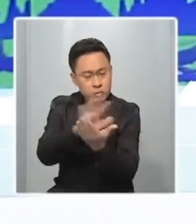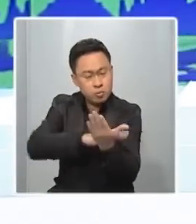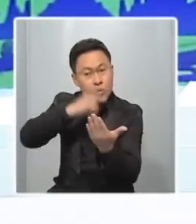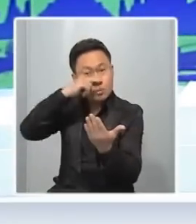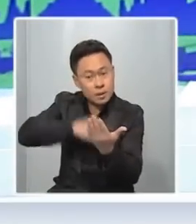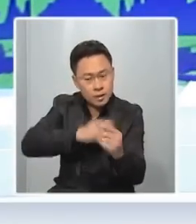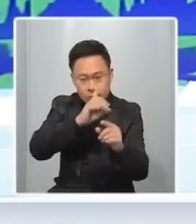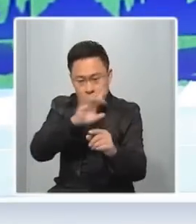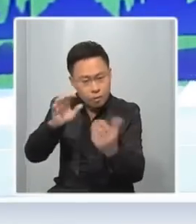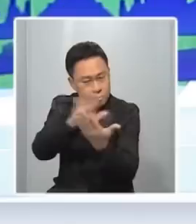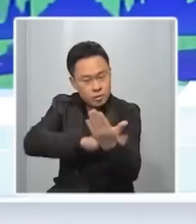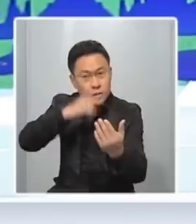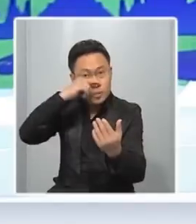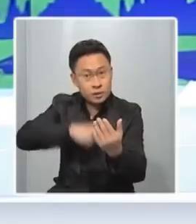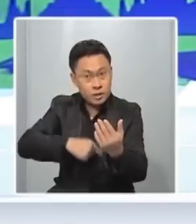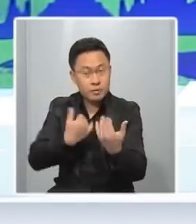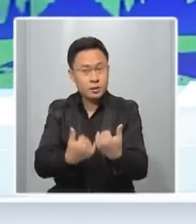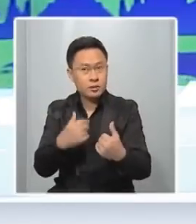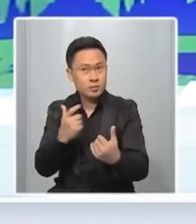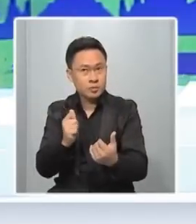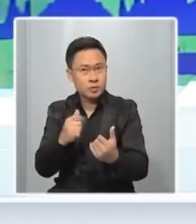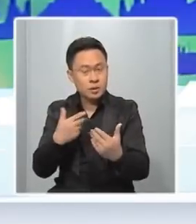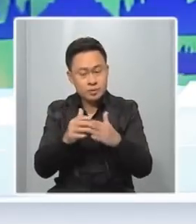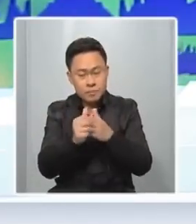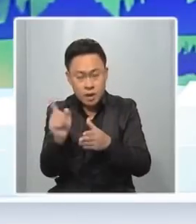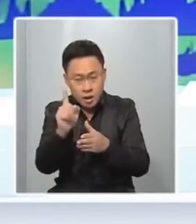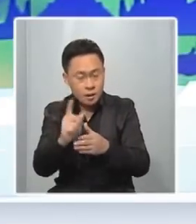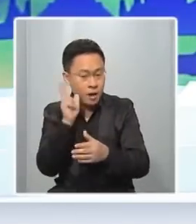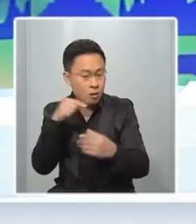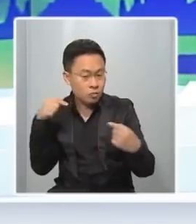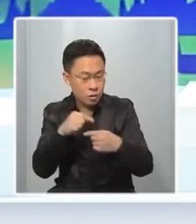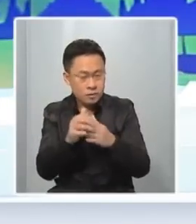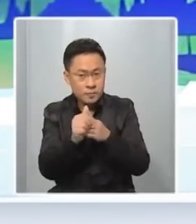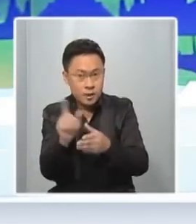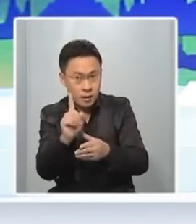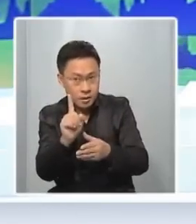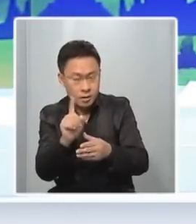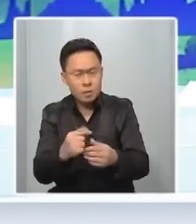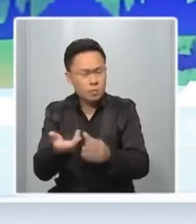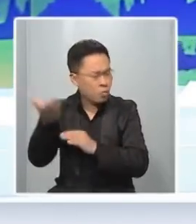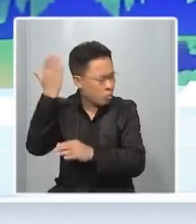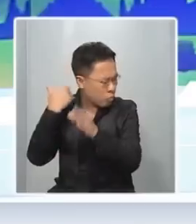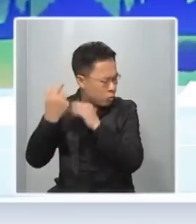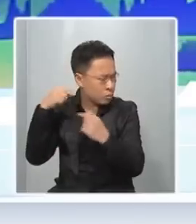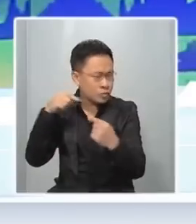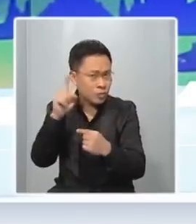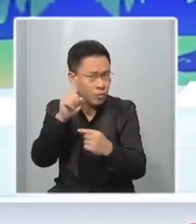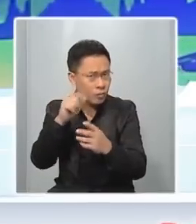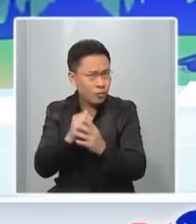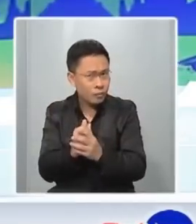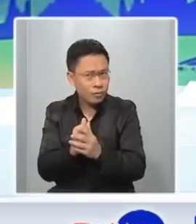ไทยวันนี้นะฮะคุณมูฮัมหมัดรุสดีเช็คฮารุนนะครับผู้สื่อข่าวของเราก็จะพาย้อนรอยนะครับ